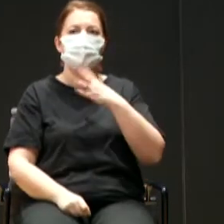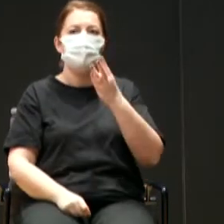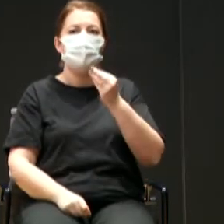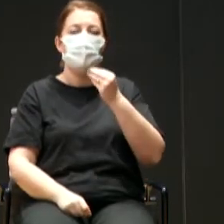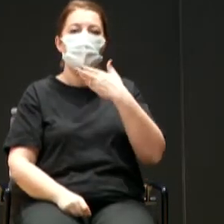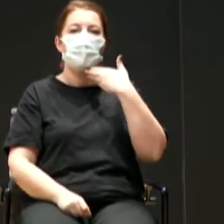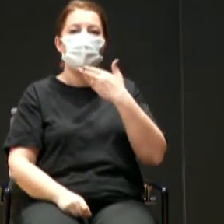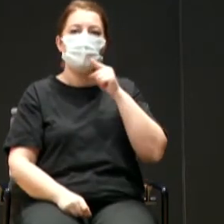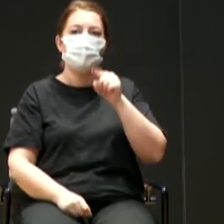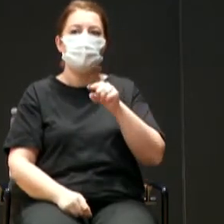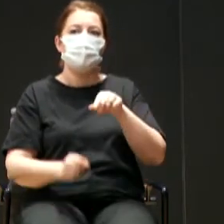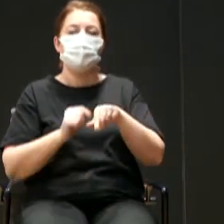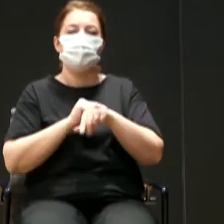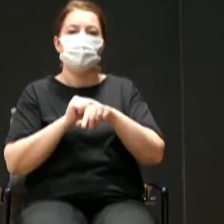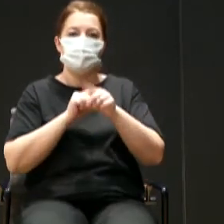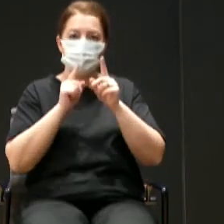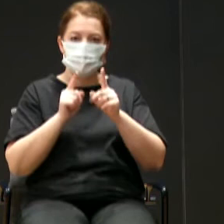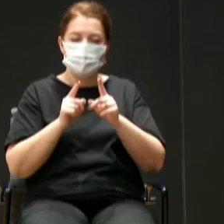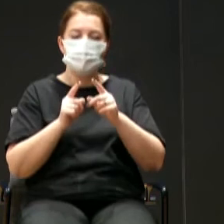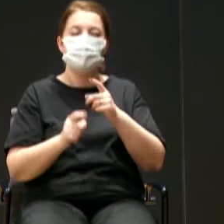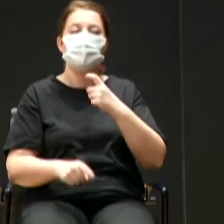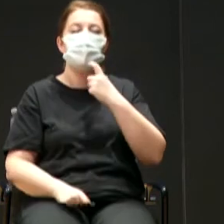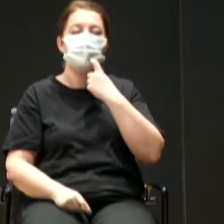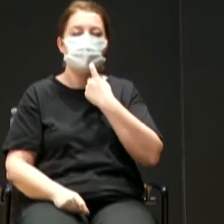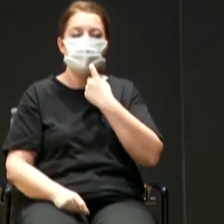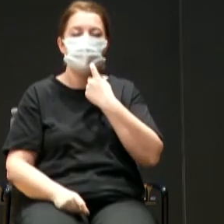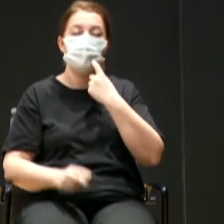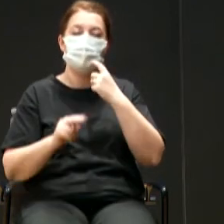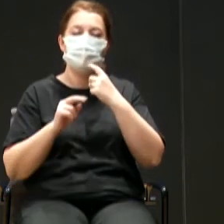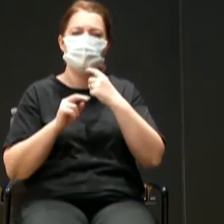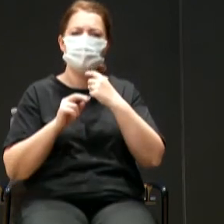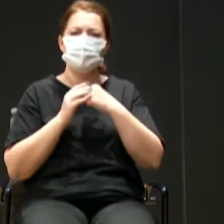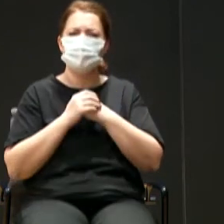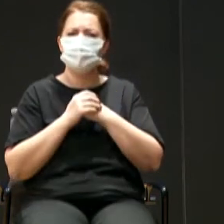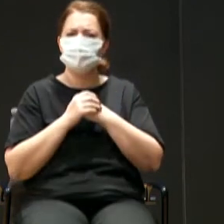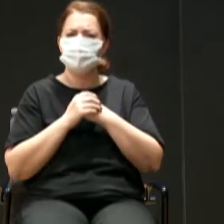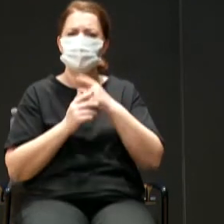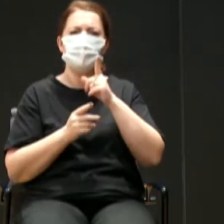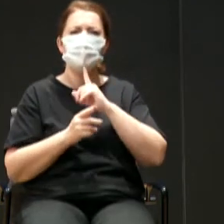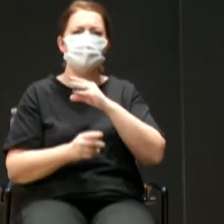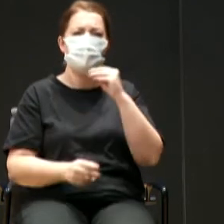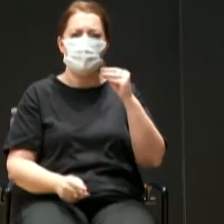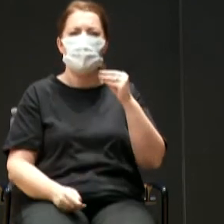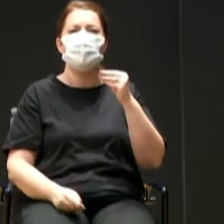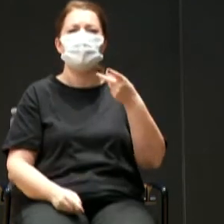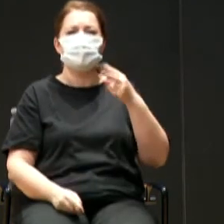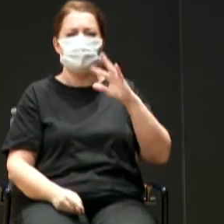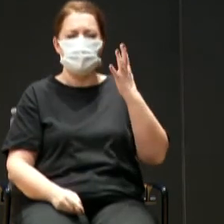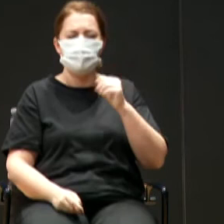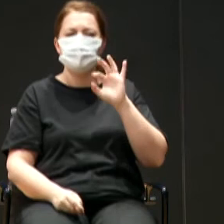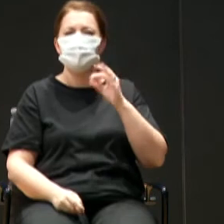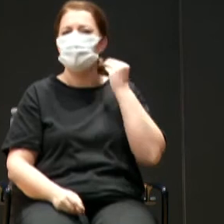anlattığınız bu süreci devir döneminde 100 milyon lirayla aldığınız belediyenin şu anki borcu